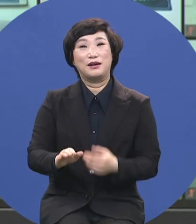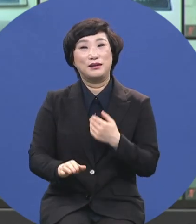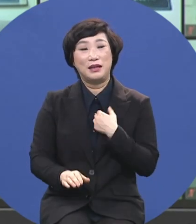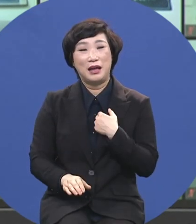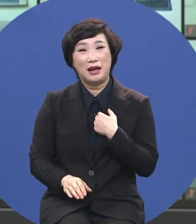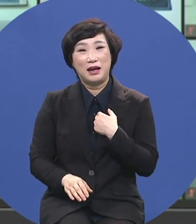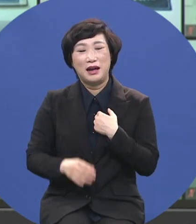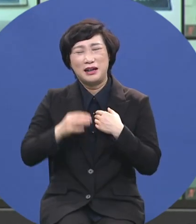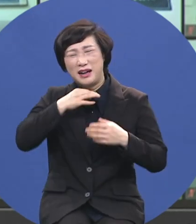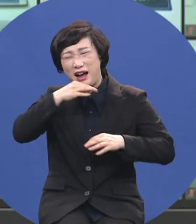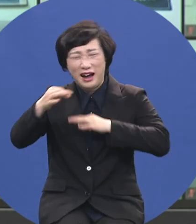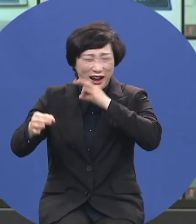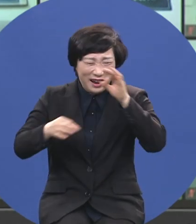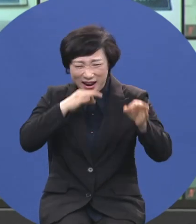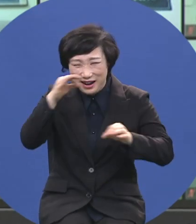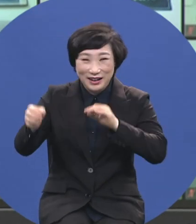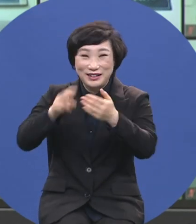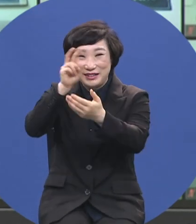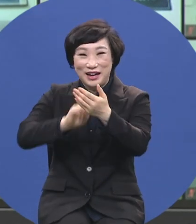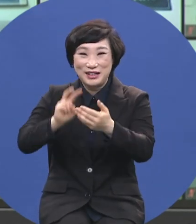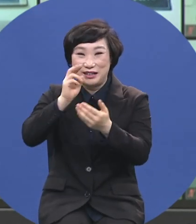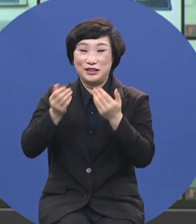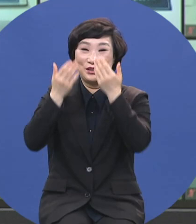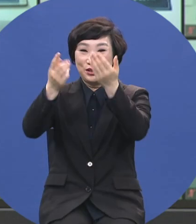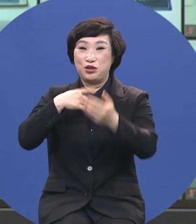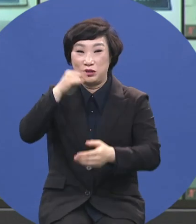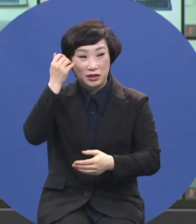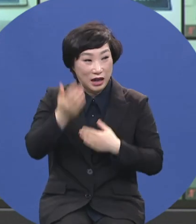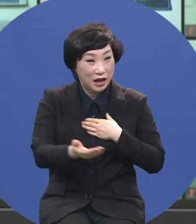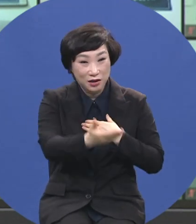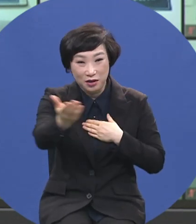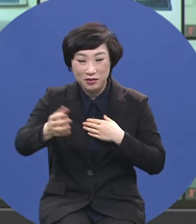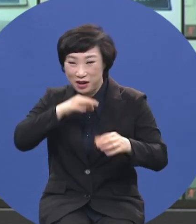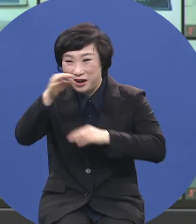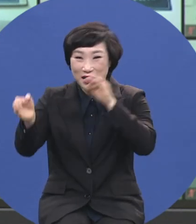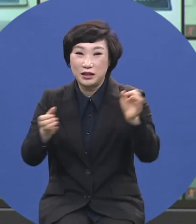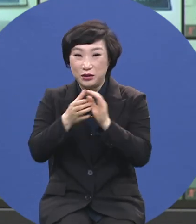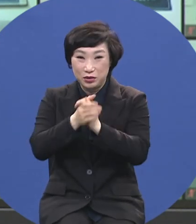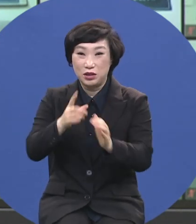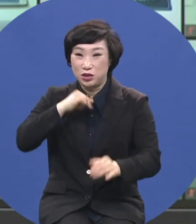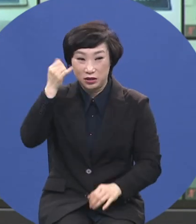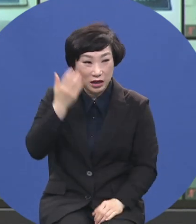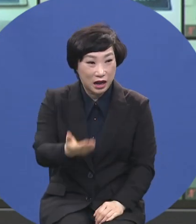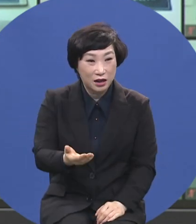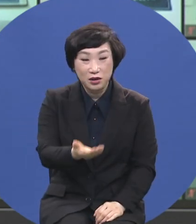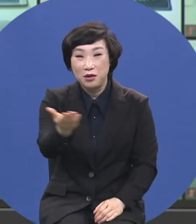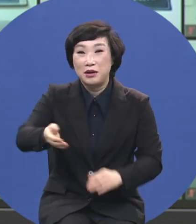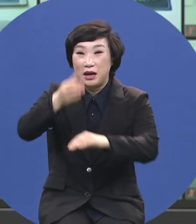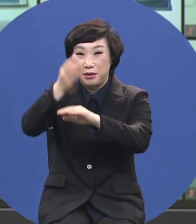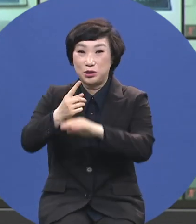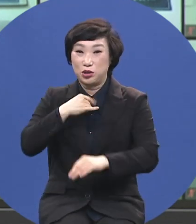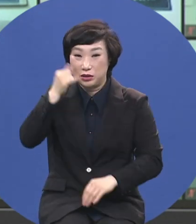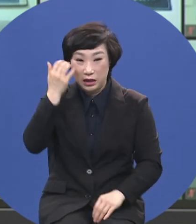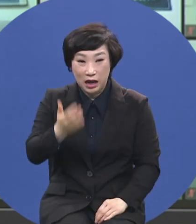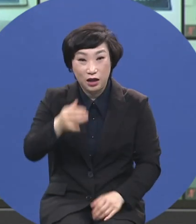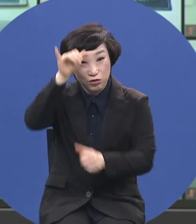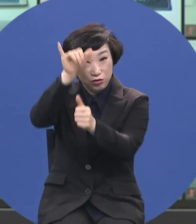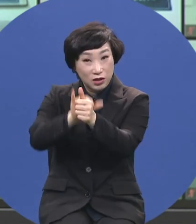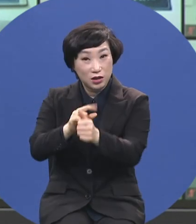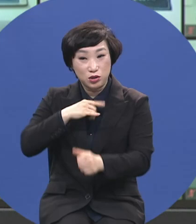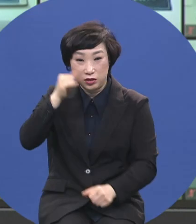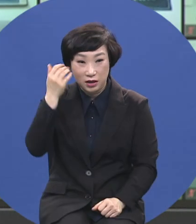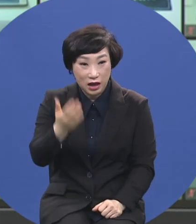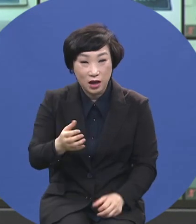내가 목청이 터지도록 찬양을 해봤으며 기도를 해봤으며 감사를 해봤으며 충성을 해봤으며